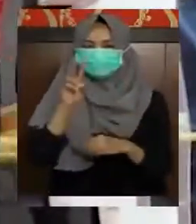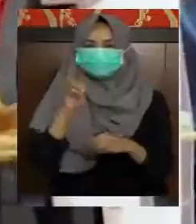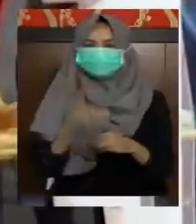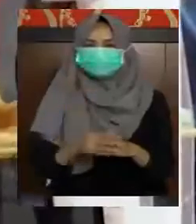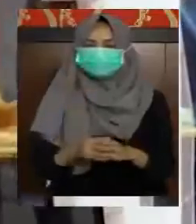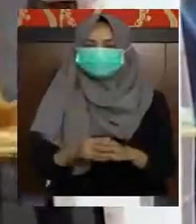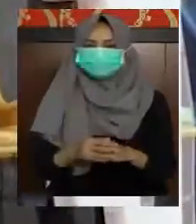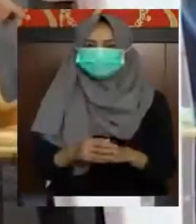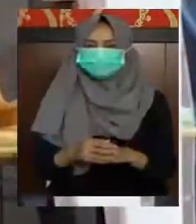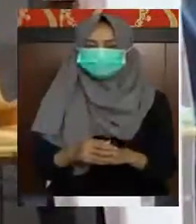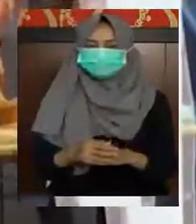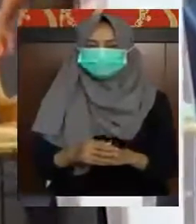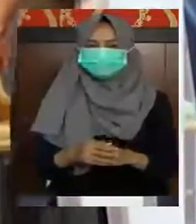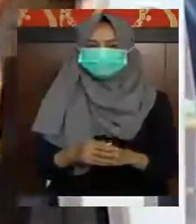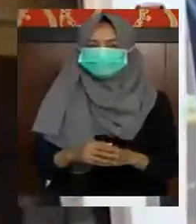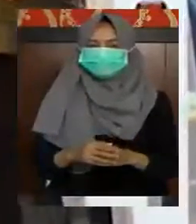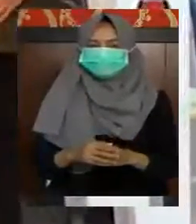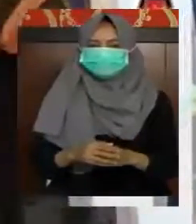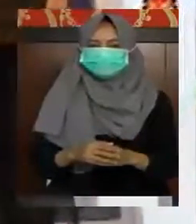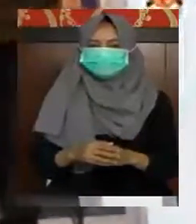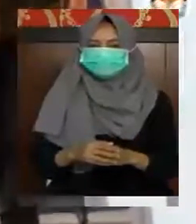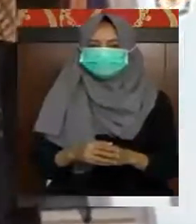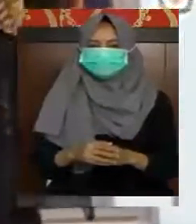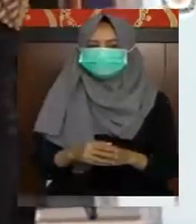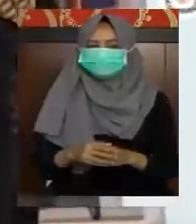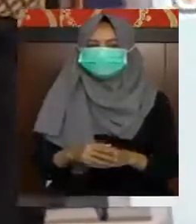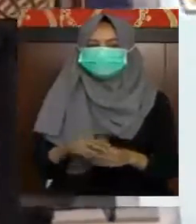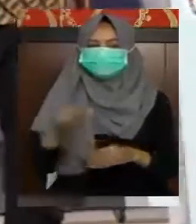Dan tentunya bersama dengan pasangan calon nomor urut 2,